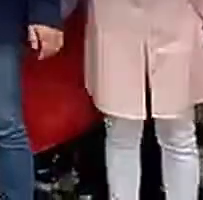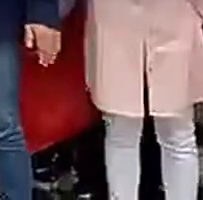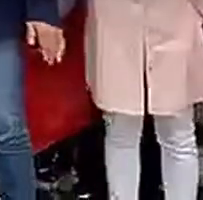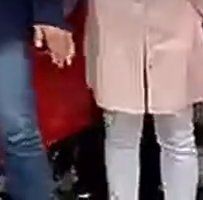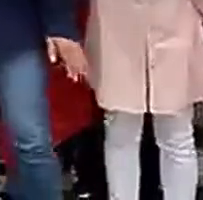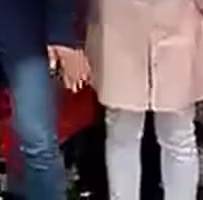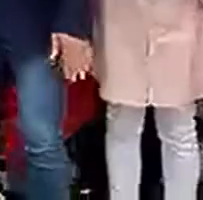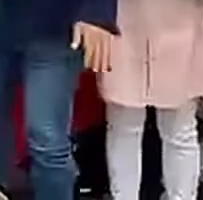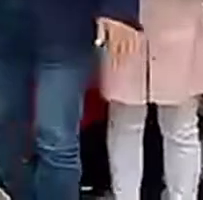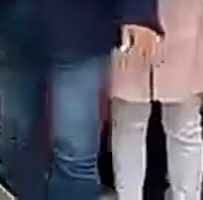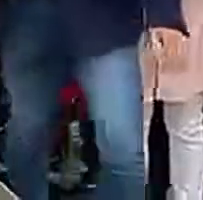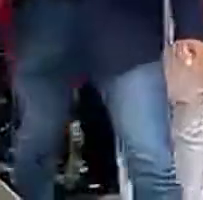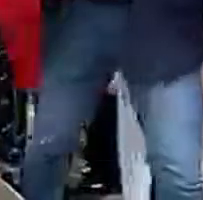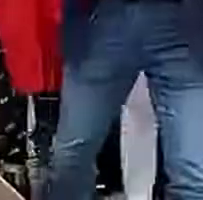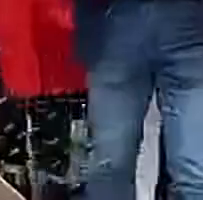wygramy.